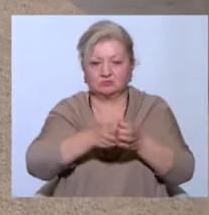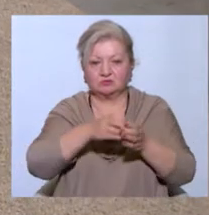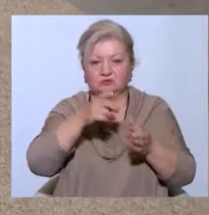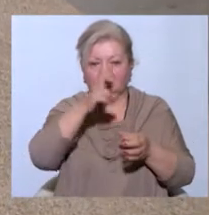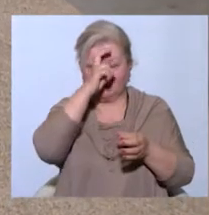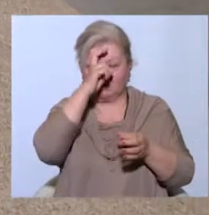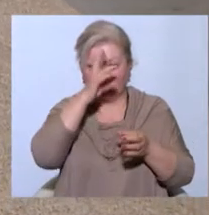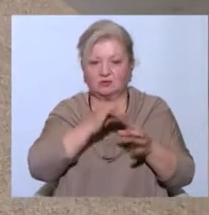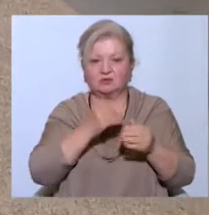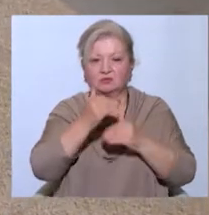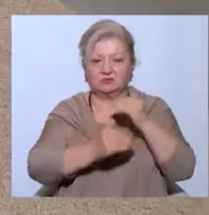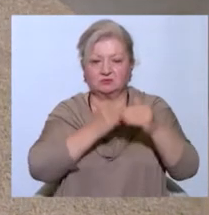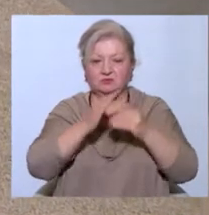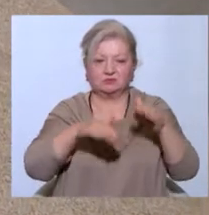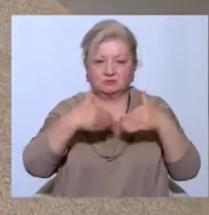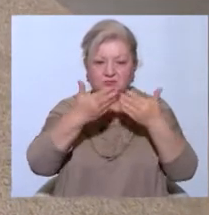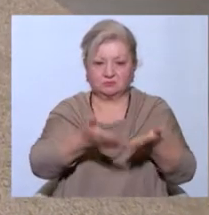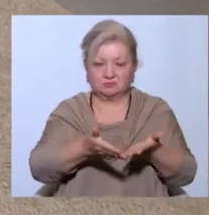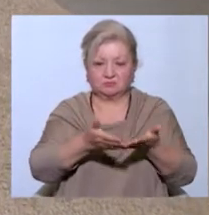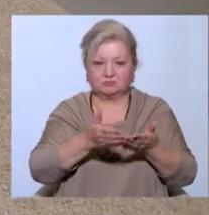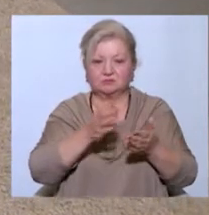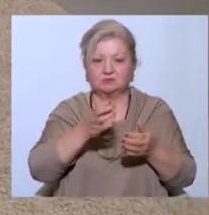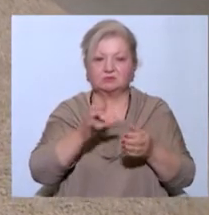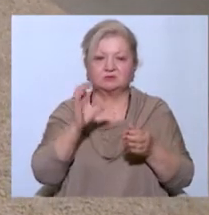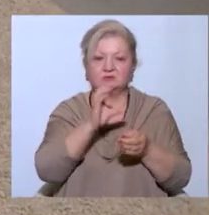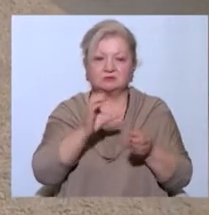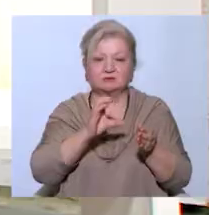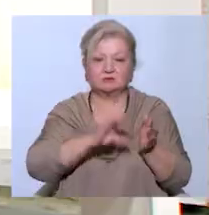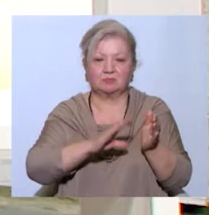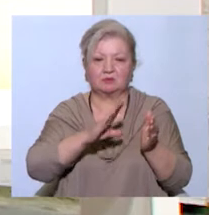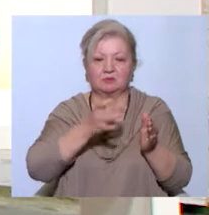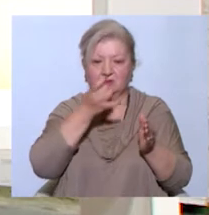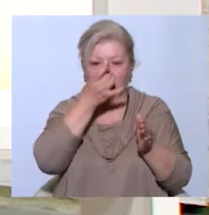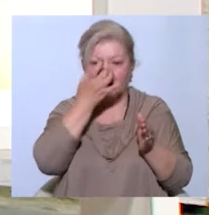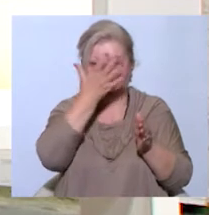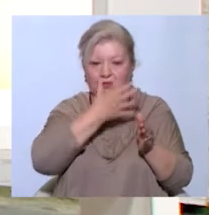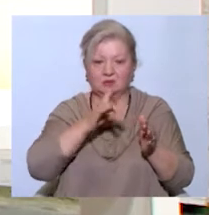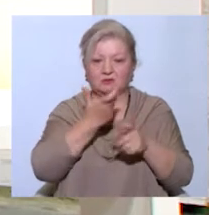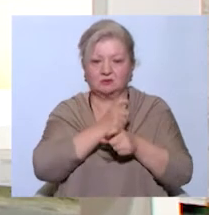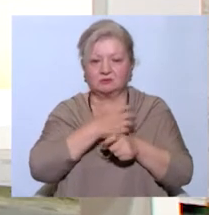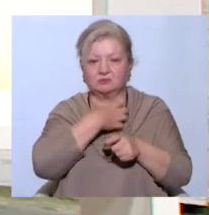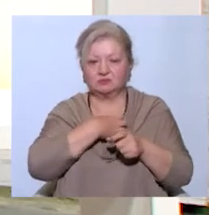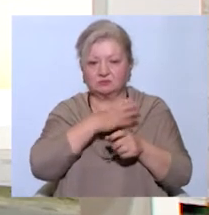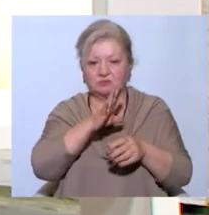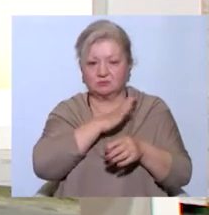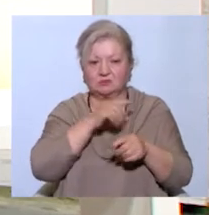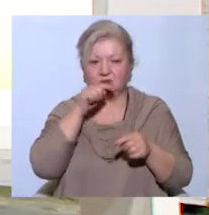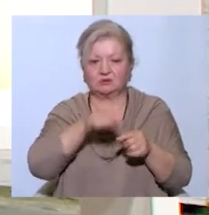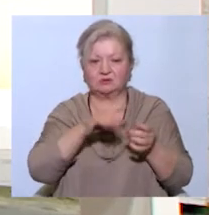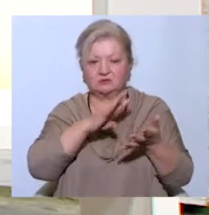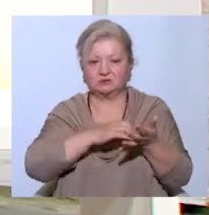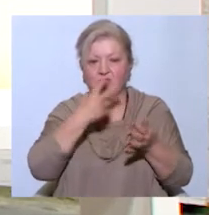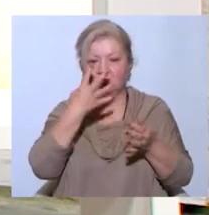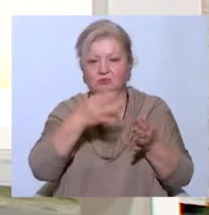მის განვითარებას, მის ჩამოყალიბებას. სამხრეთ აფრიკის რესპუბლიკისთვის ძალიან მნიშვნელოვანი იყო წლები 1948